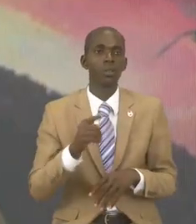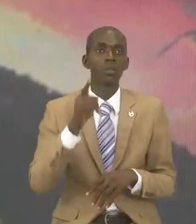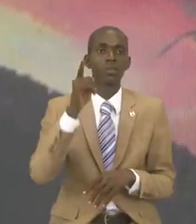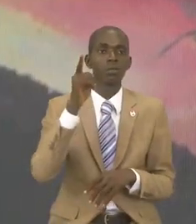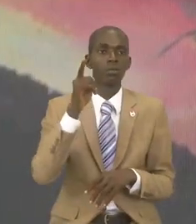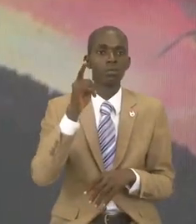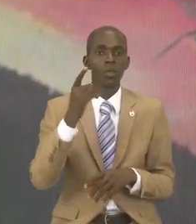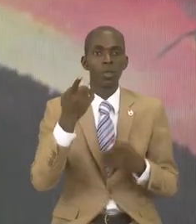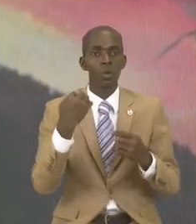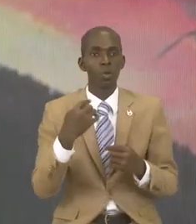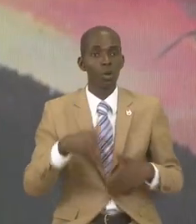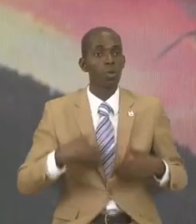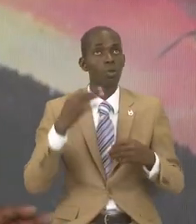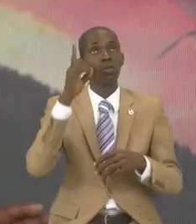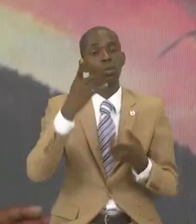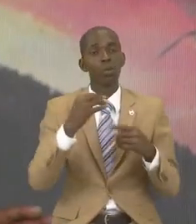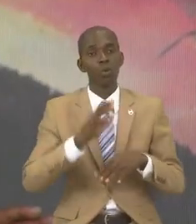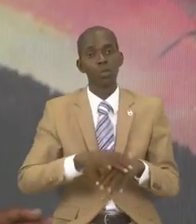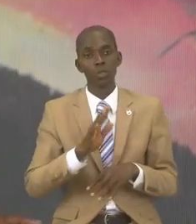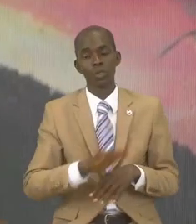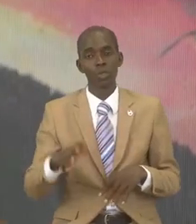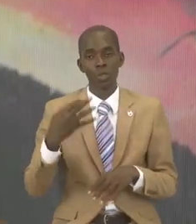rébellion. Verset 7.